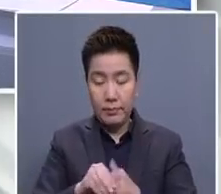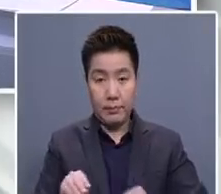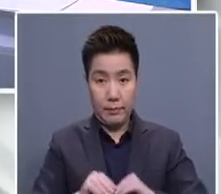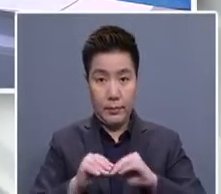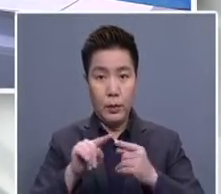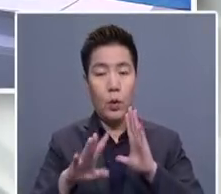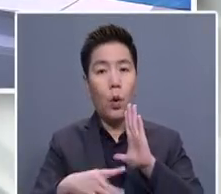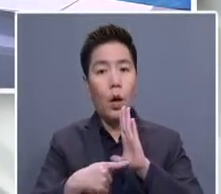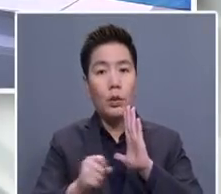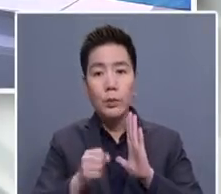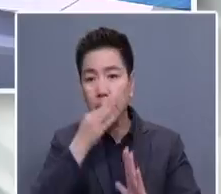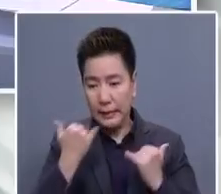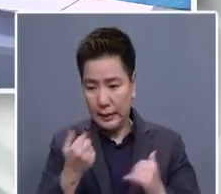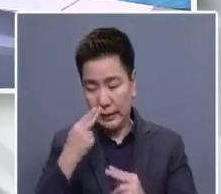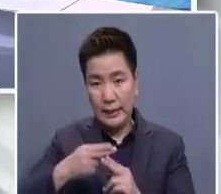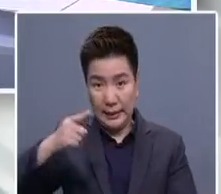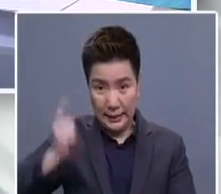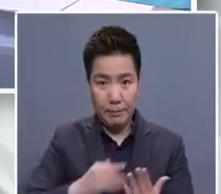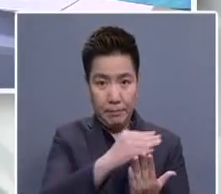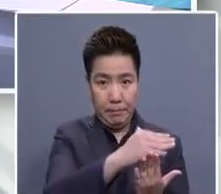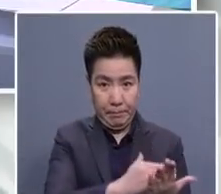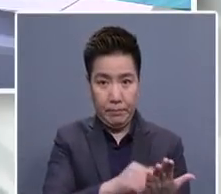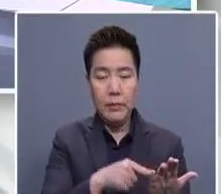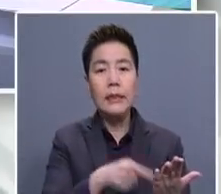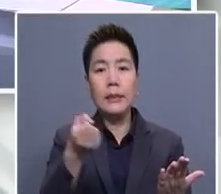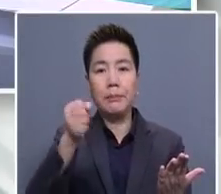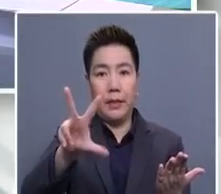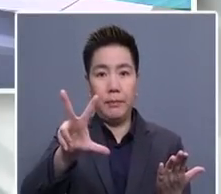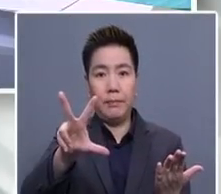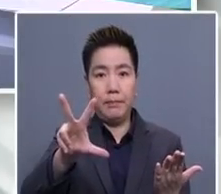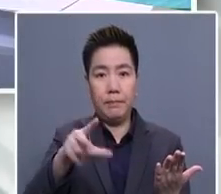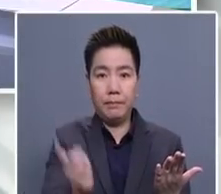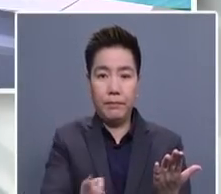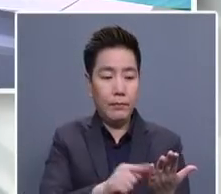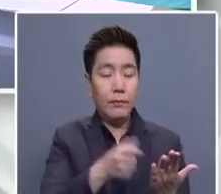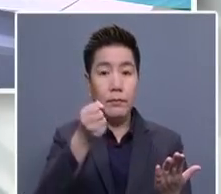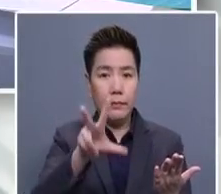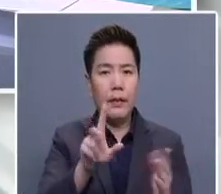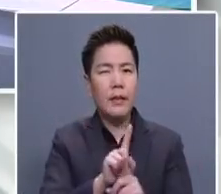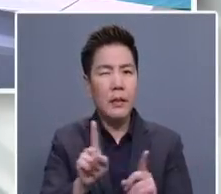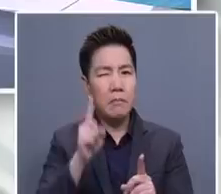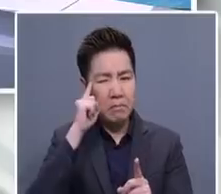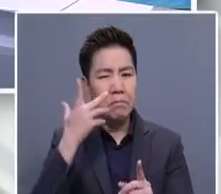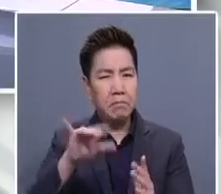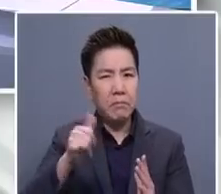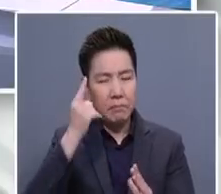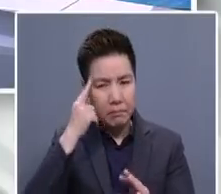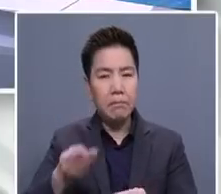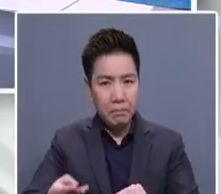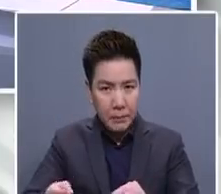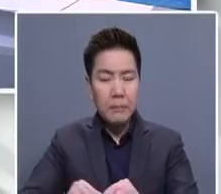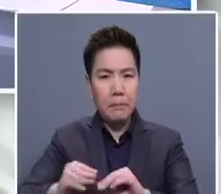ในจังหวัดสมุทรสาคร ตอนนี้ยืนยันมาเนี่ยยังอยู่ที่ตัวเลข13รายนะฮะแนวโน้มเนี่ยมันคงจะต้องมี